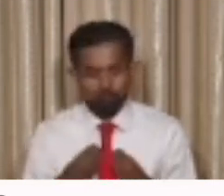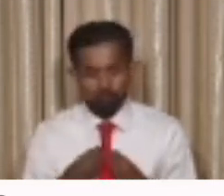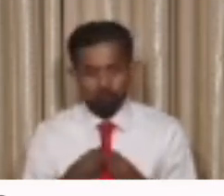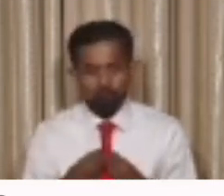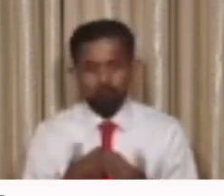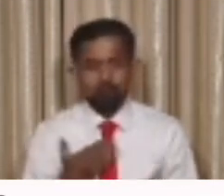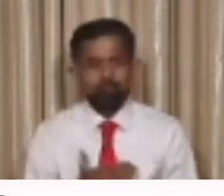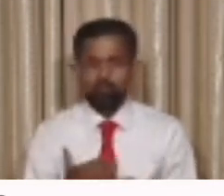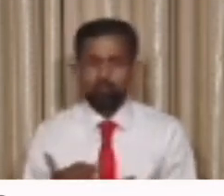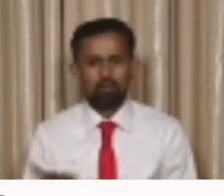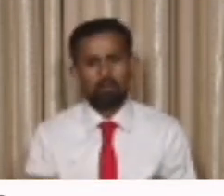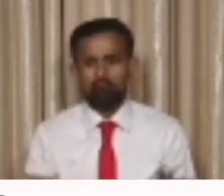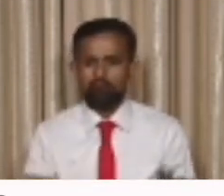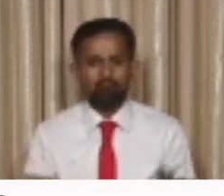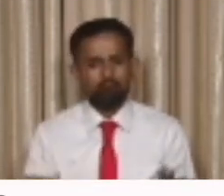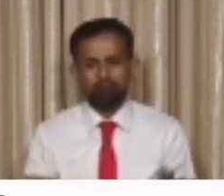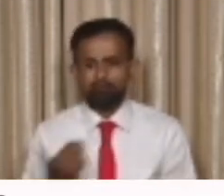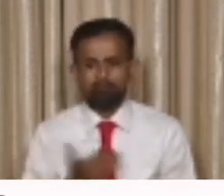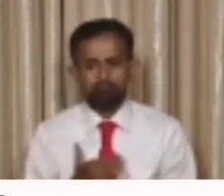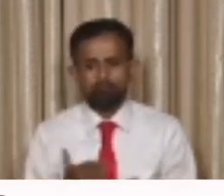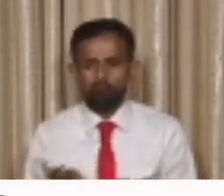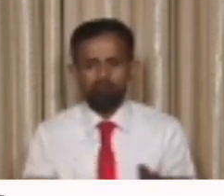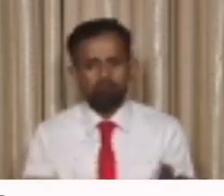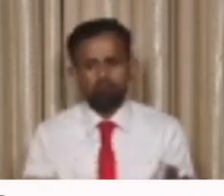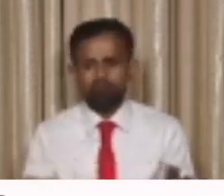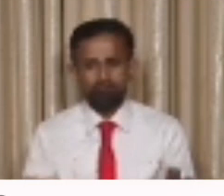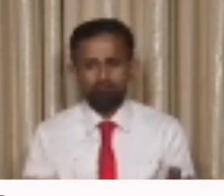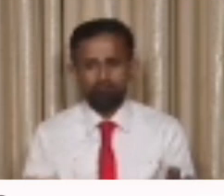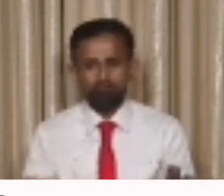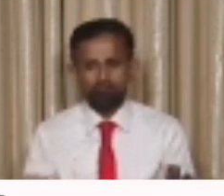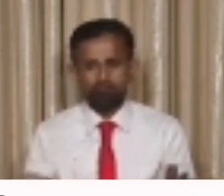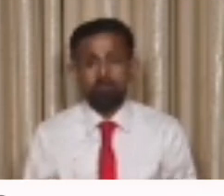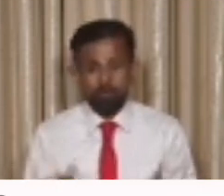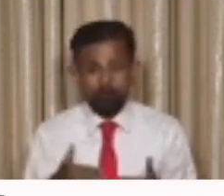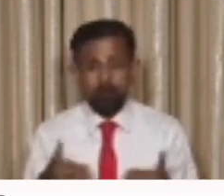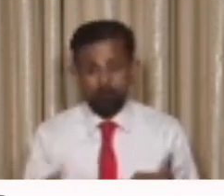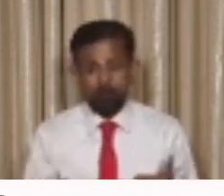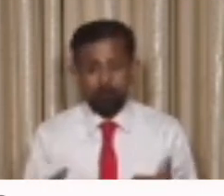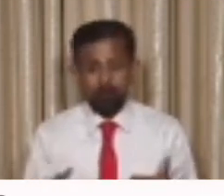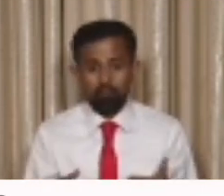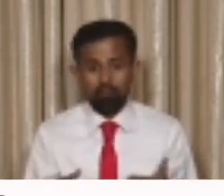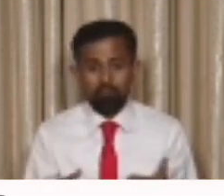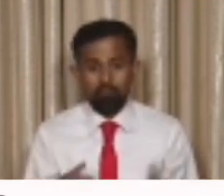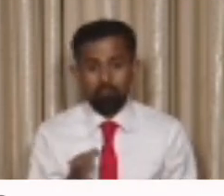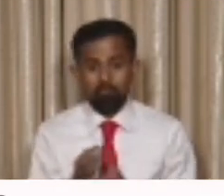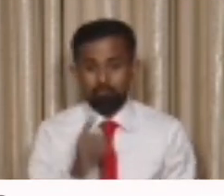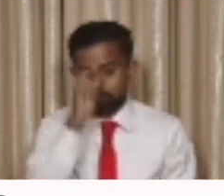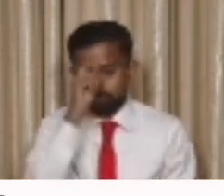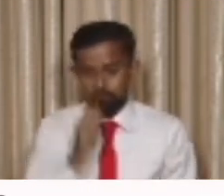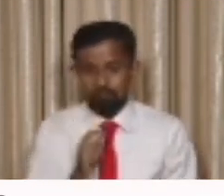බාධා තියෙනවා, බාධා තියෙනවා. මේ අදටත් වෙලාවකට ජනාධිපතිතුමා